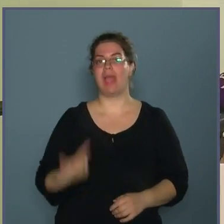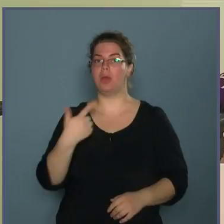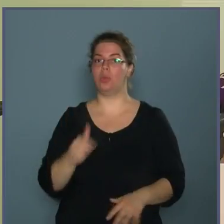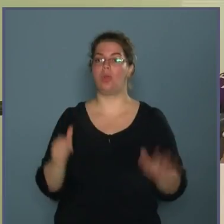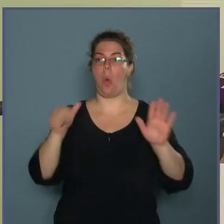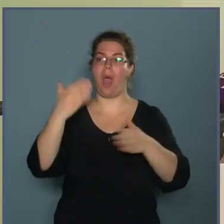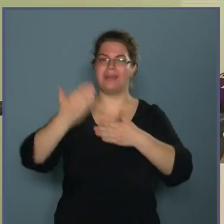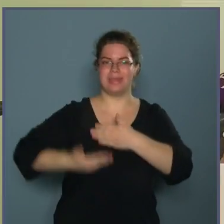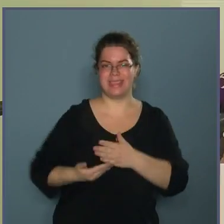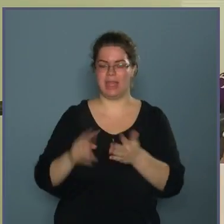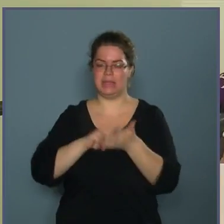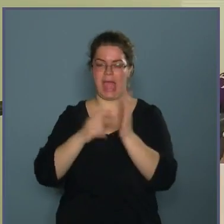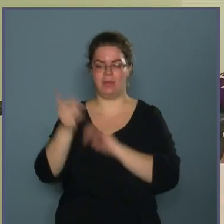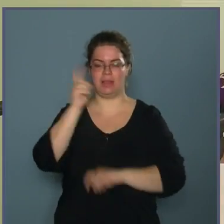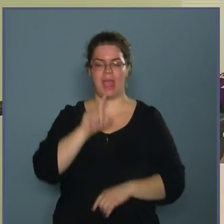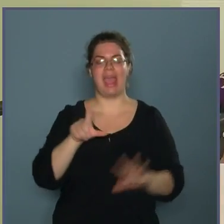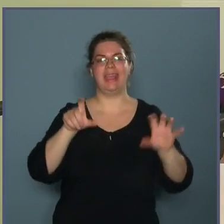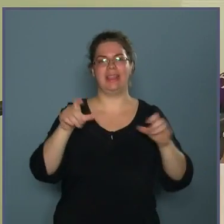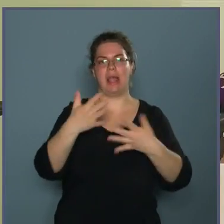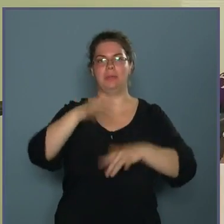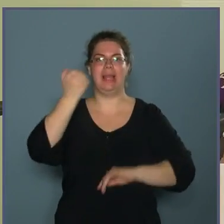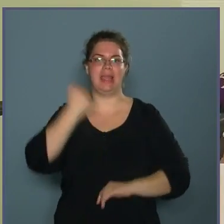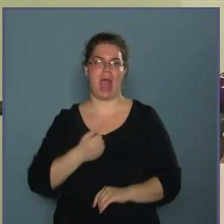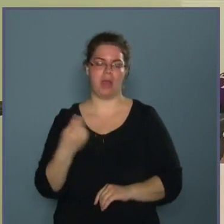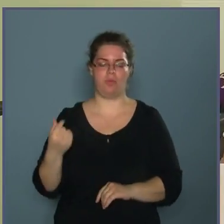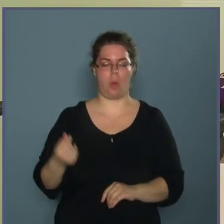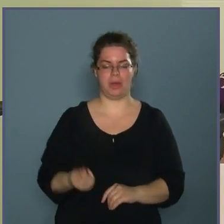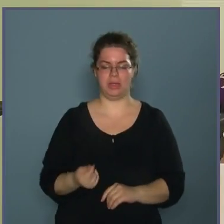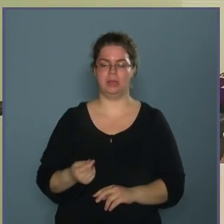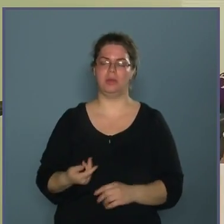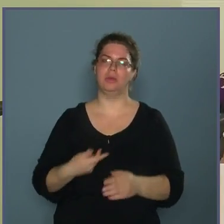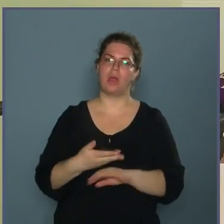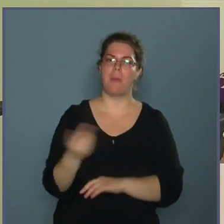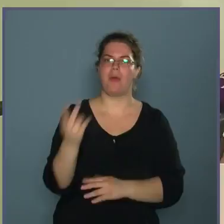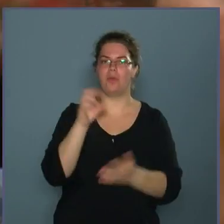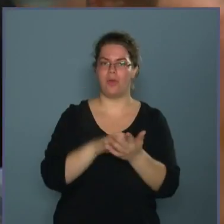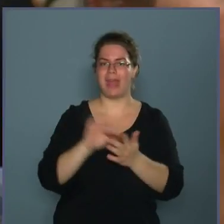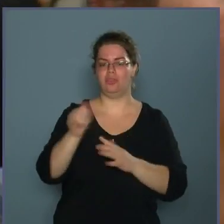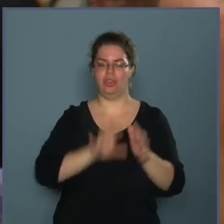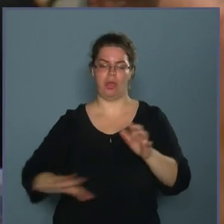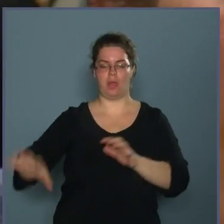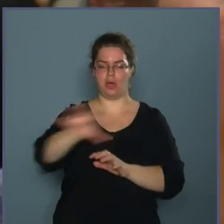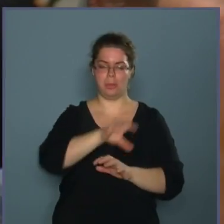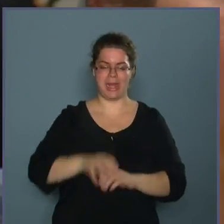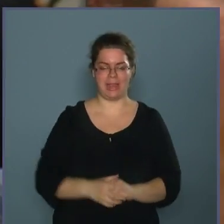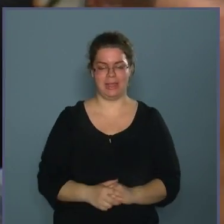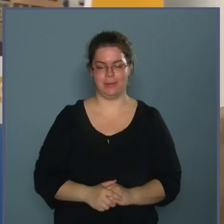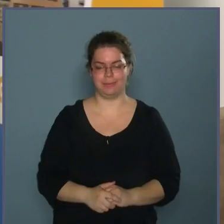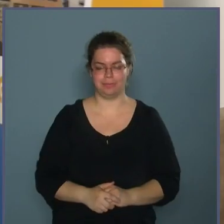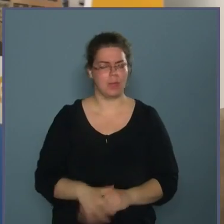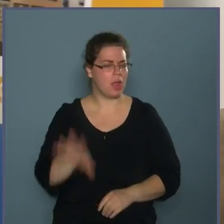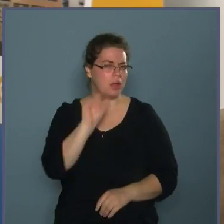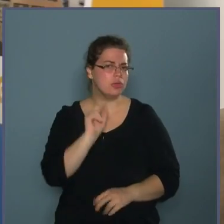2026-ig a tervek szerint 700 milliárd forint jut a fővárosra és az agglomerációra. Hallottuk,